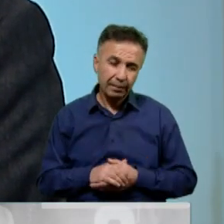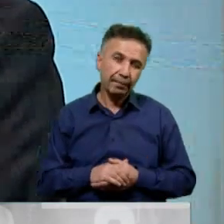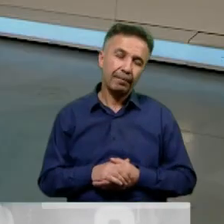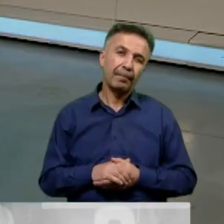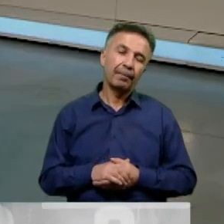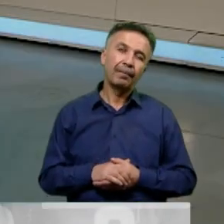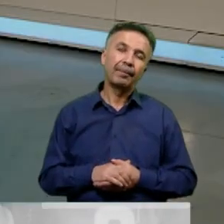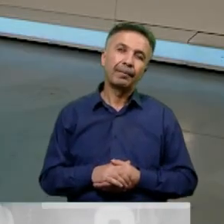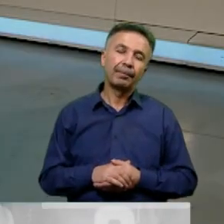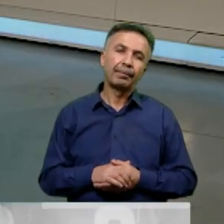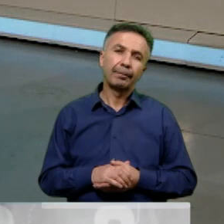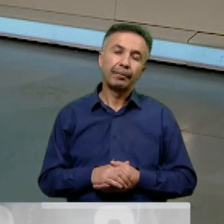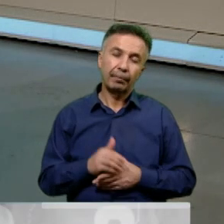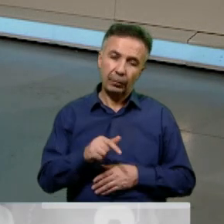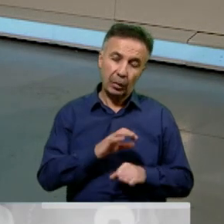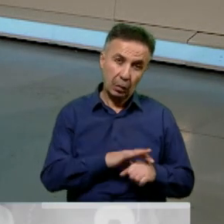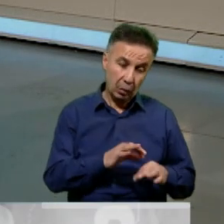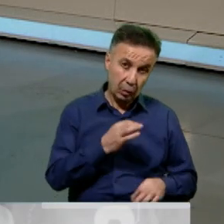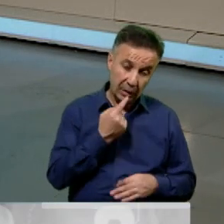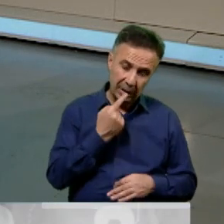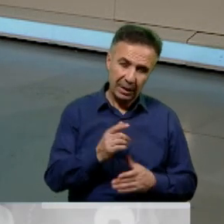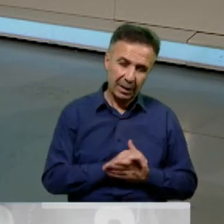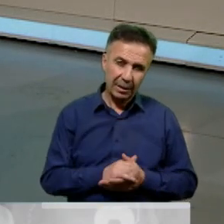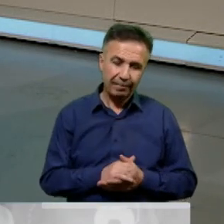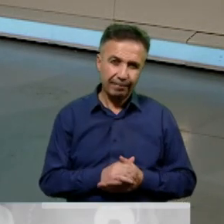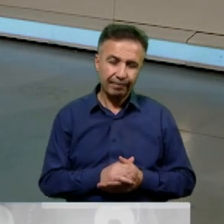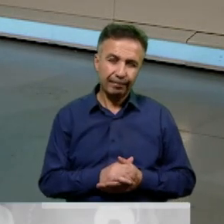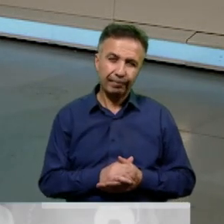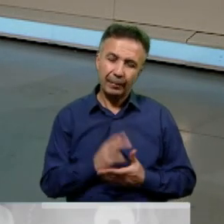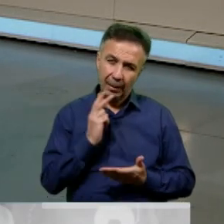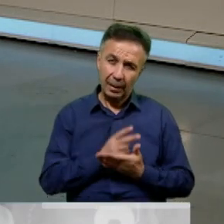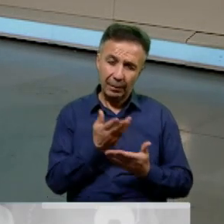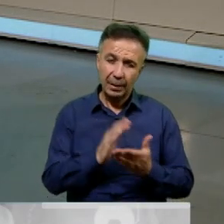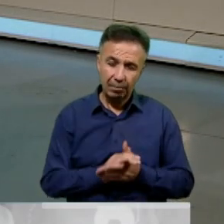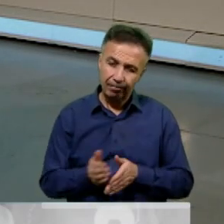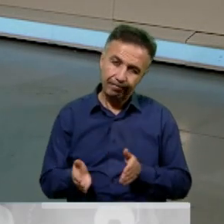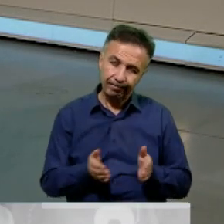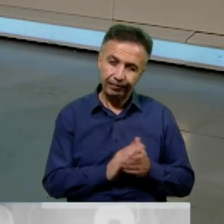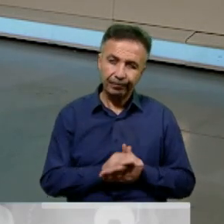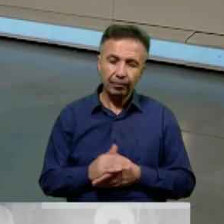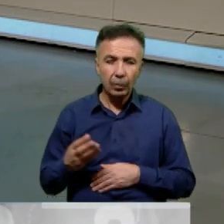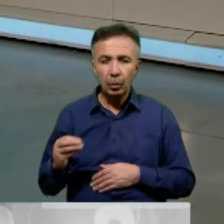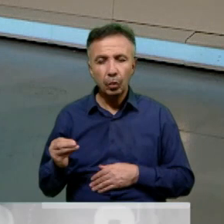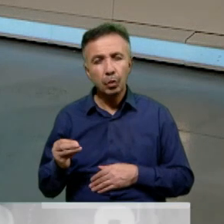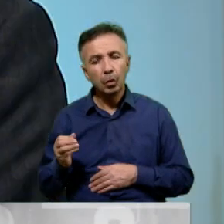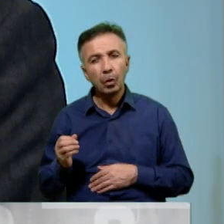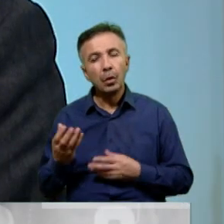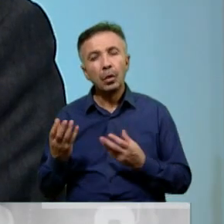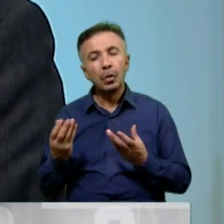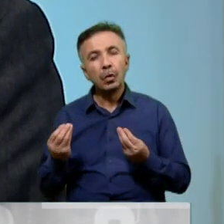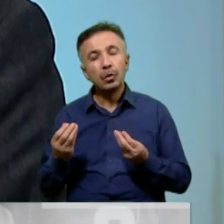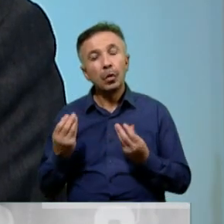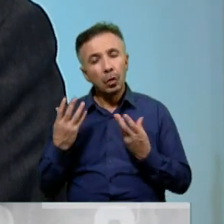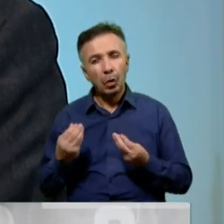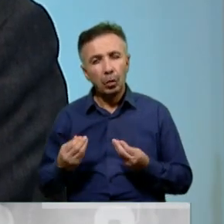hekimler söyleyecek değil mi hocam? Tabii, tabii zarureten ancak caiz olabilir. Onun dışında çocuk fazla oldu, efendim şu oldu,